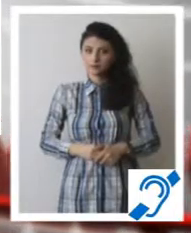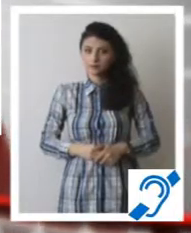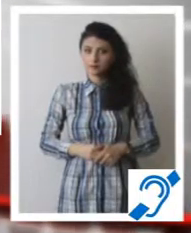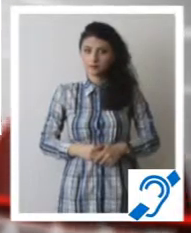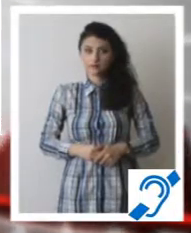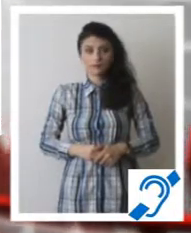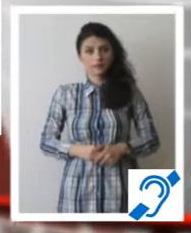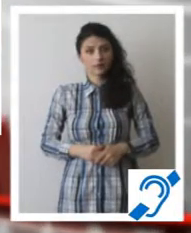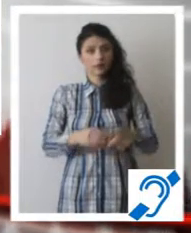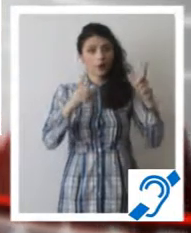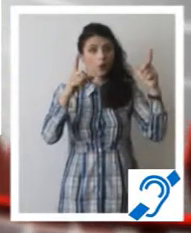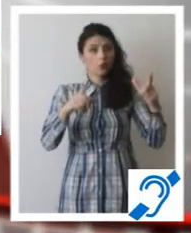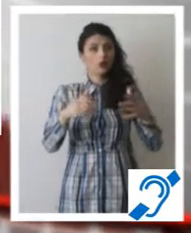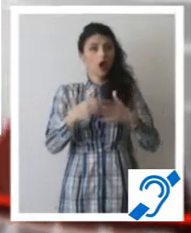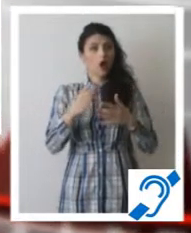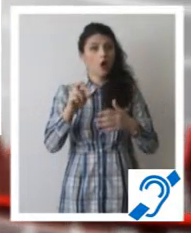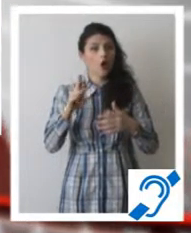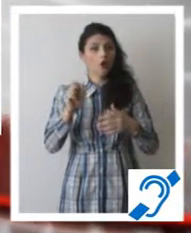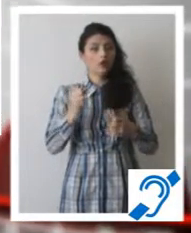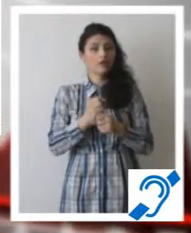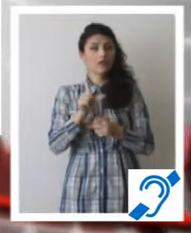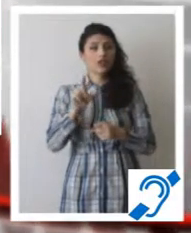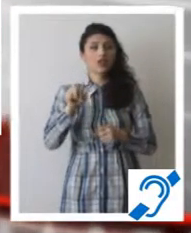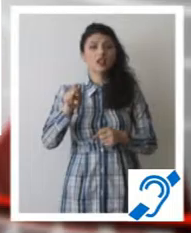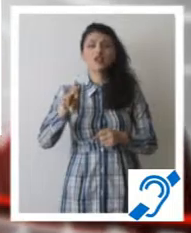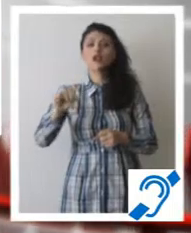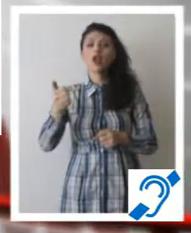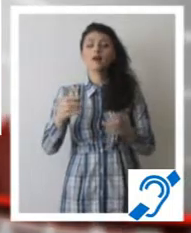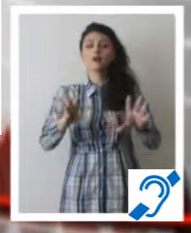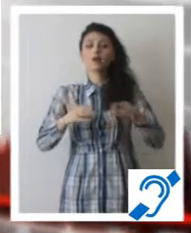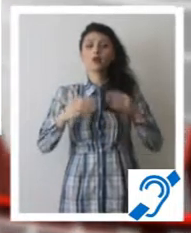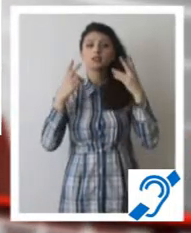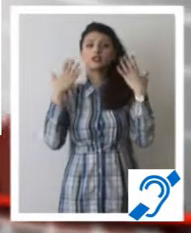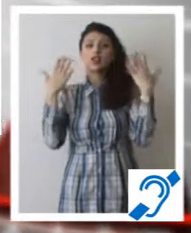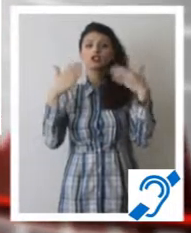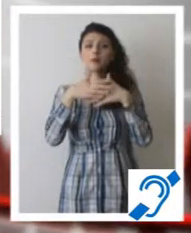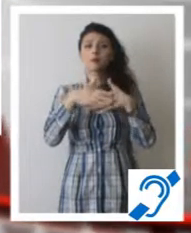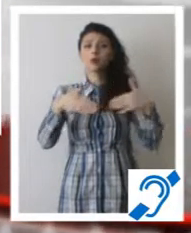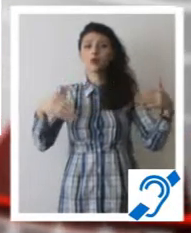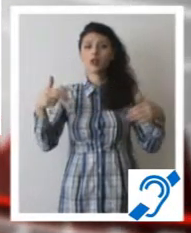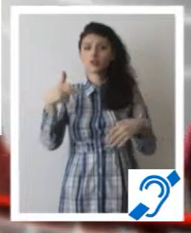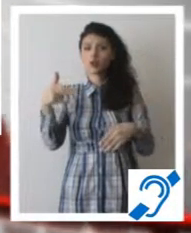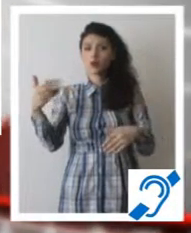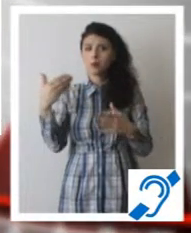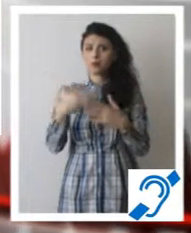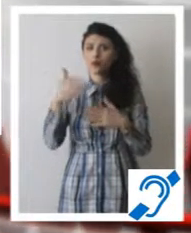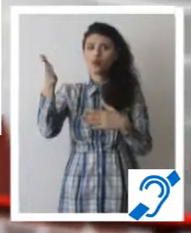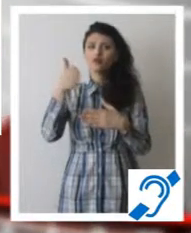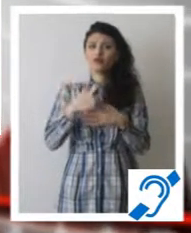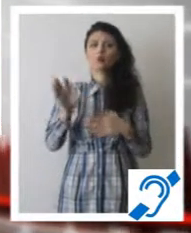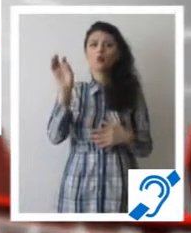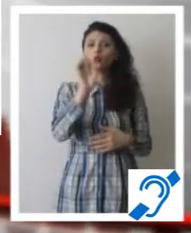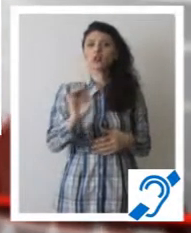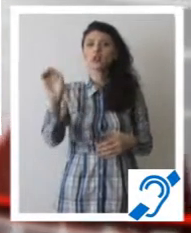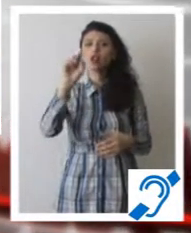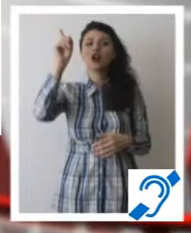Curtea de Conturi a sesizat DNA pentru un prejudiciu de 10 milioane adus sucursalei hidrocentrale Curtea de Argeș. Foștii angajați